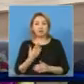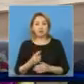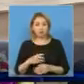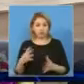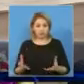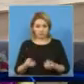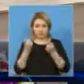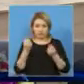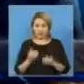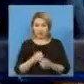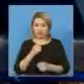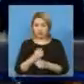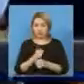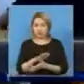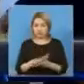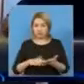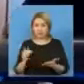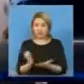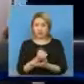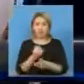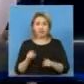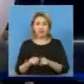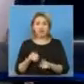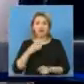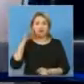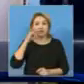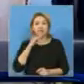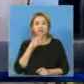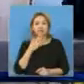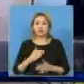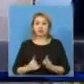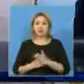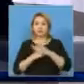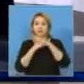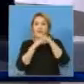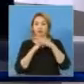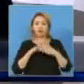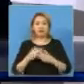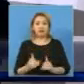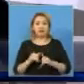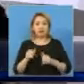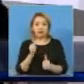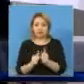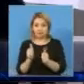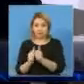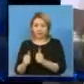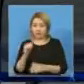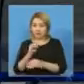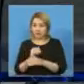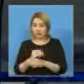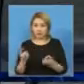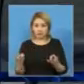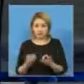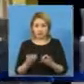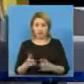мәртебесін көтеру бағытындағы жұмыстар да жалғасын табады. Ана тіліміздің айбын асырып, қолдан саясын кеңейтуге әр қайсымыз атсалысымыз